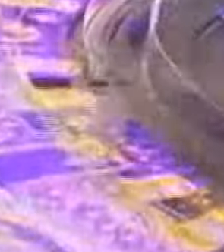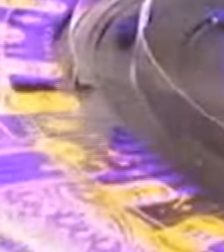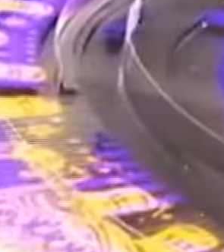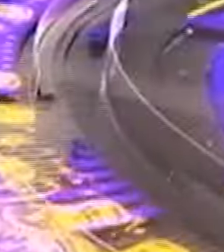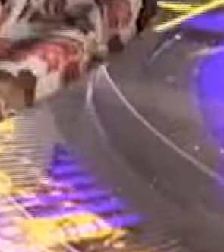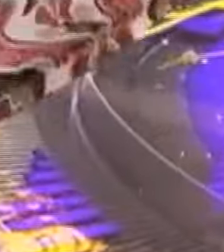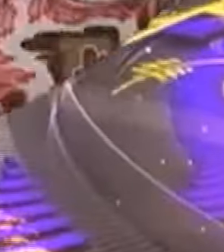सब्सक्षा कर दो भी